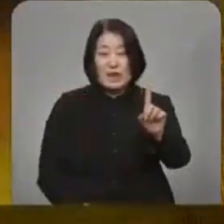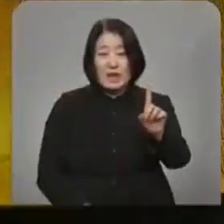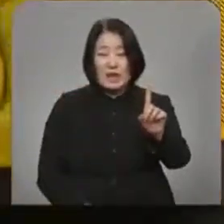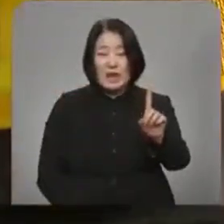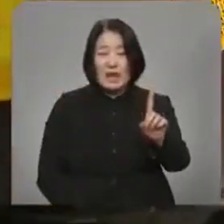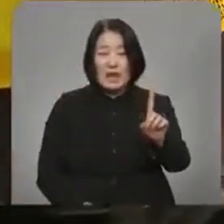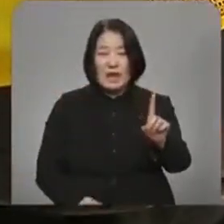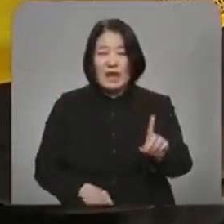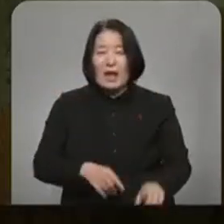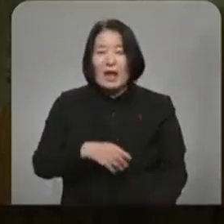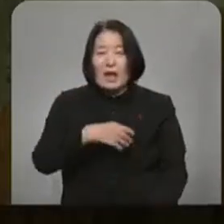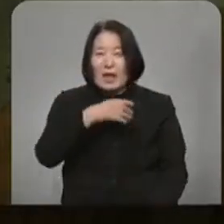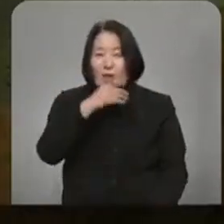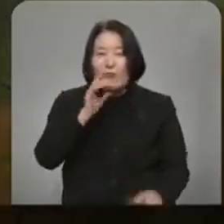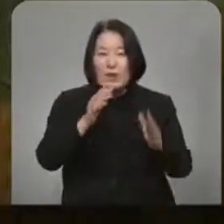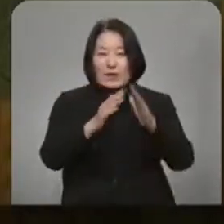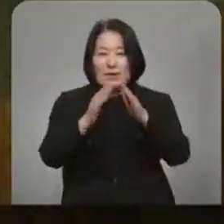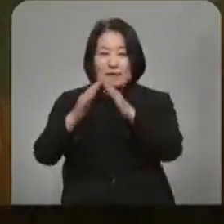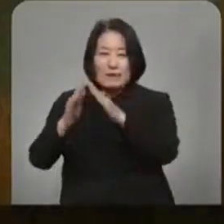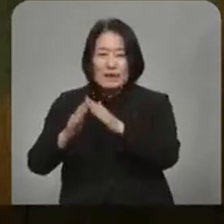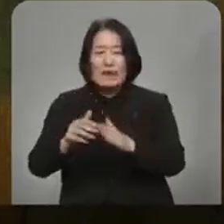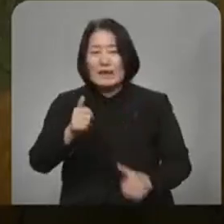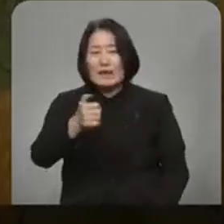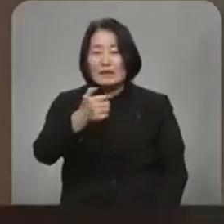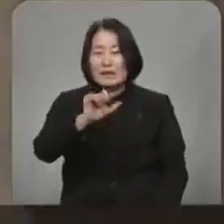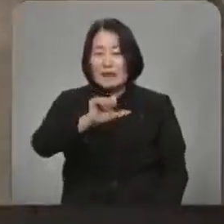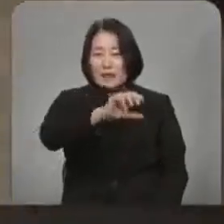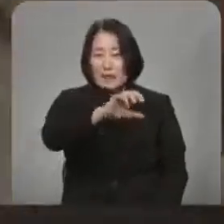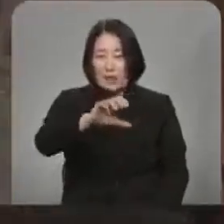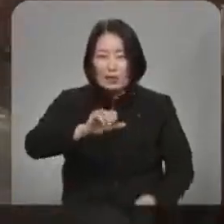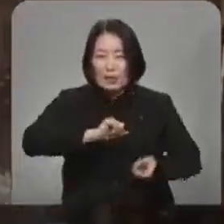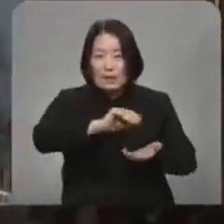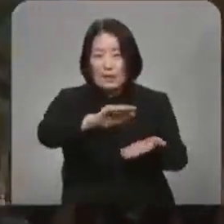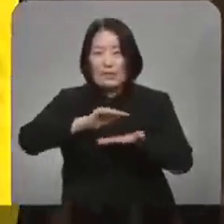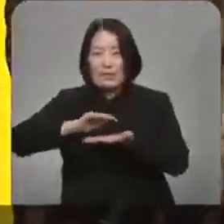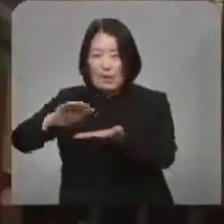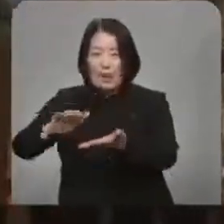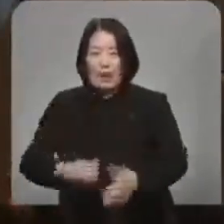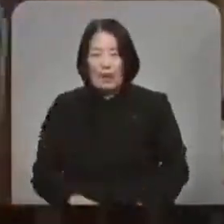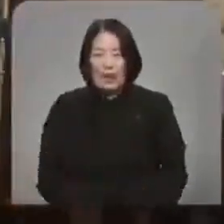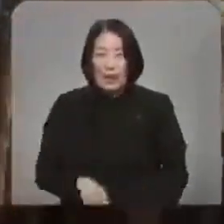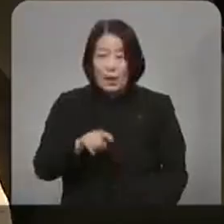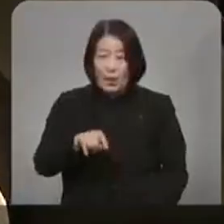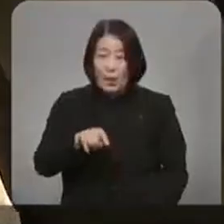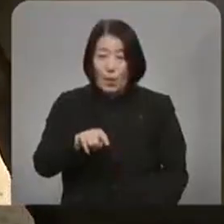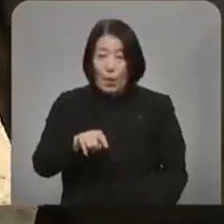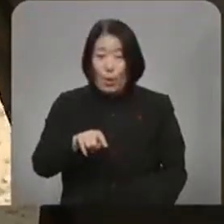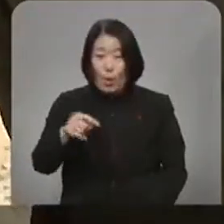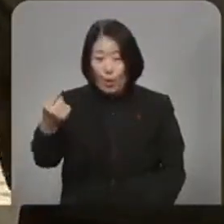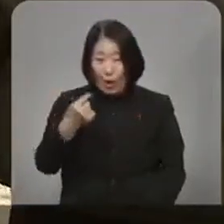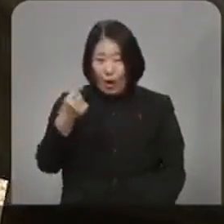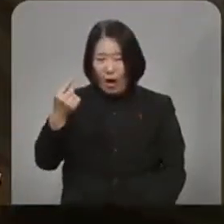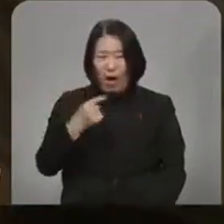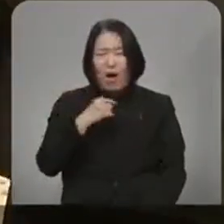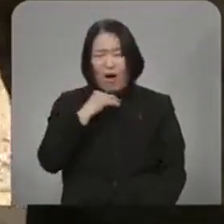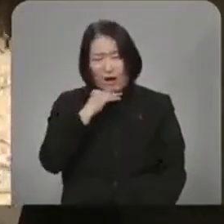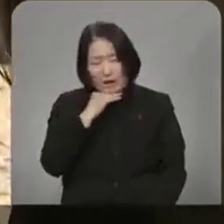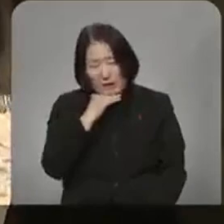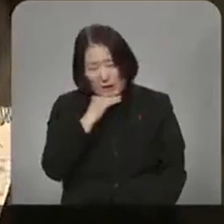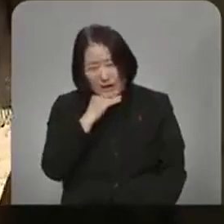취약계층 65가구에 반찬을 전달합니다. 끼니를 해결하기 위해 이 반찬만 기다리는 노인이